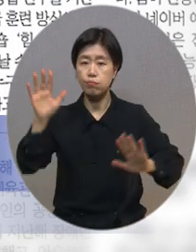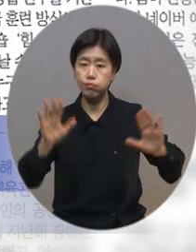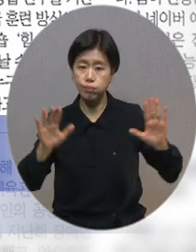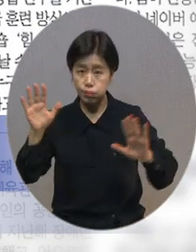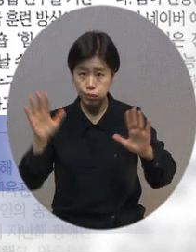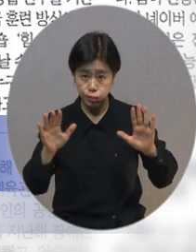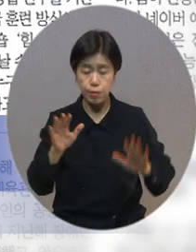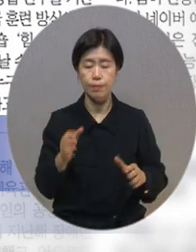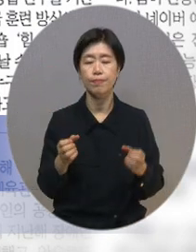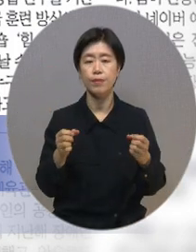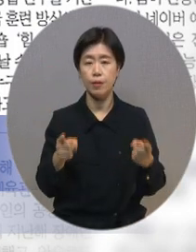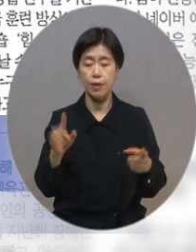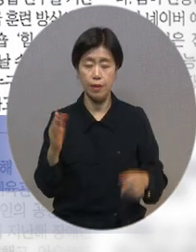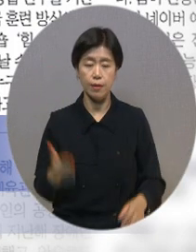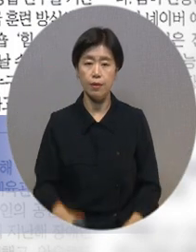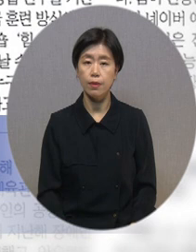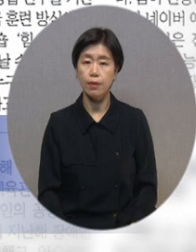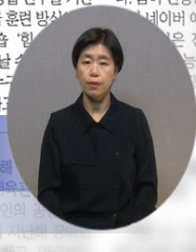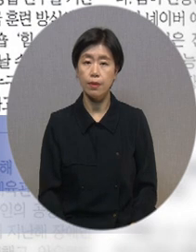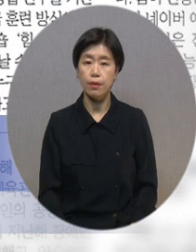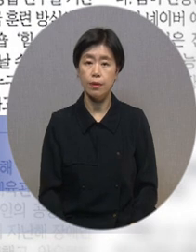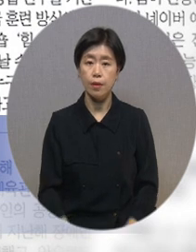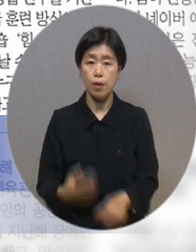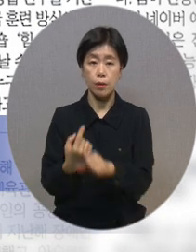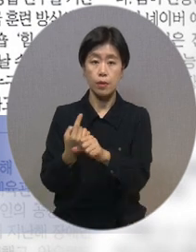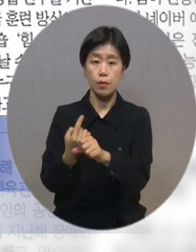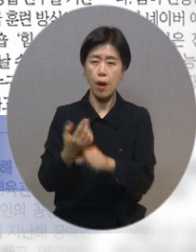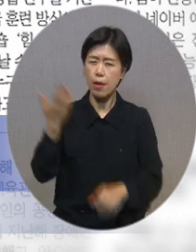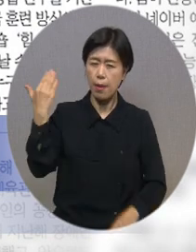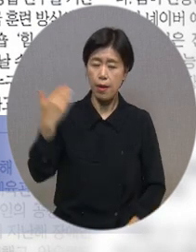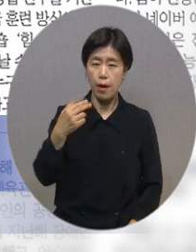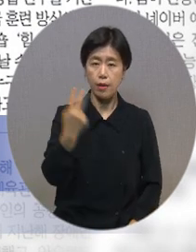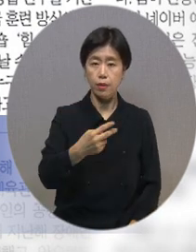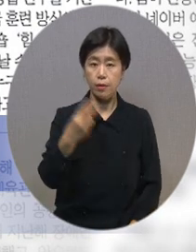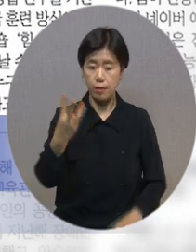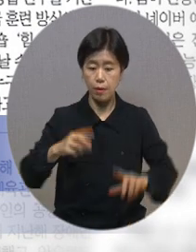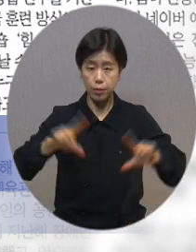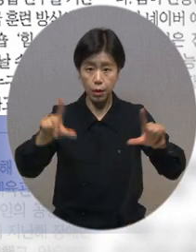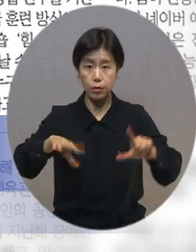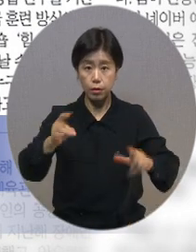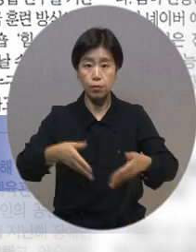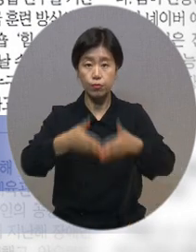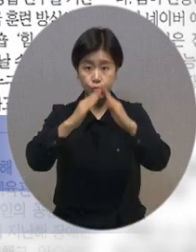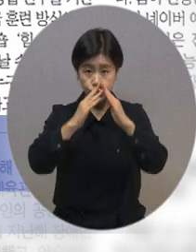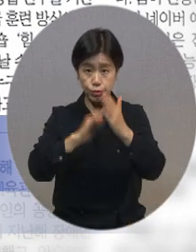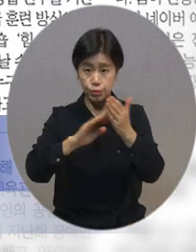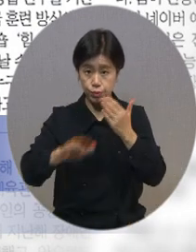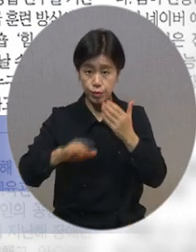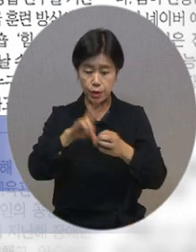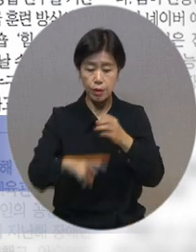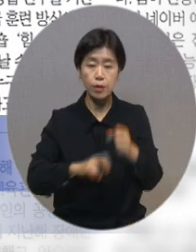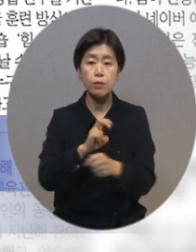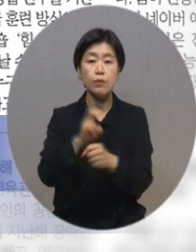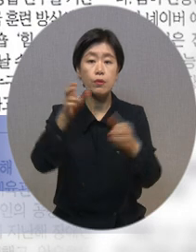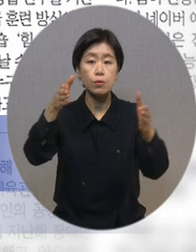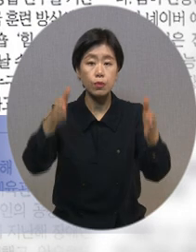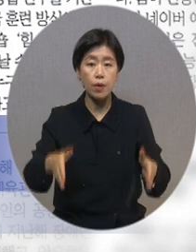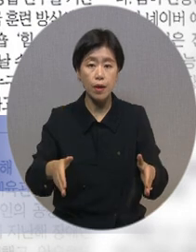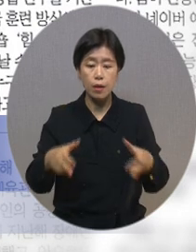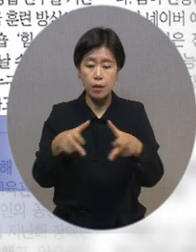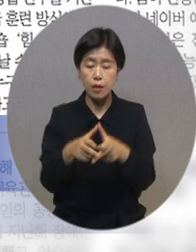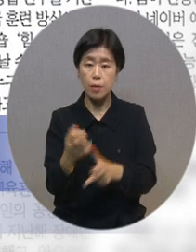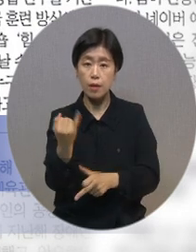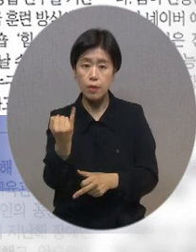자리로 준비되는데요 특히 지난 2003년 창단 이후 20여년 동안 장애 여성의 삼가